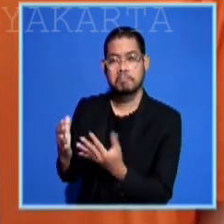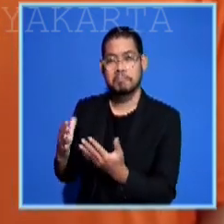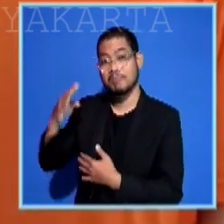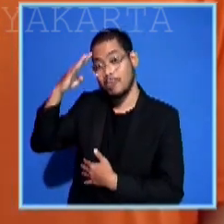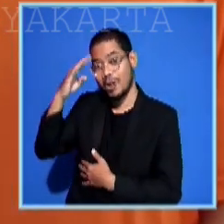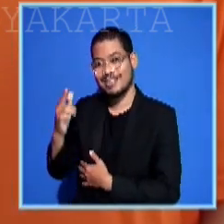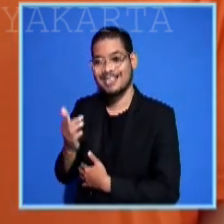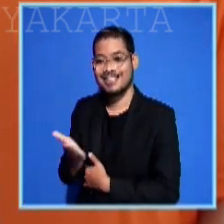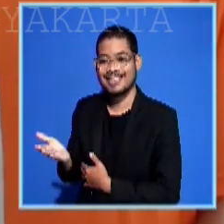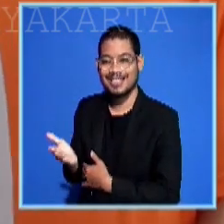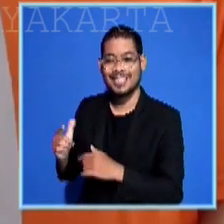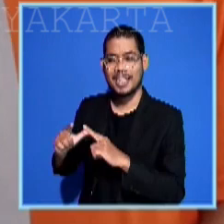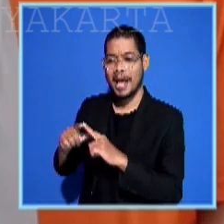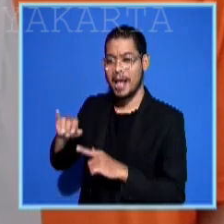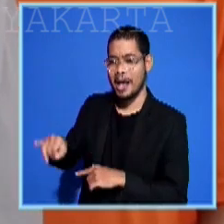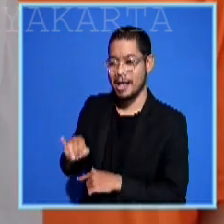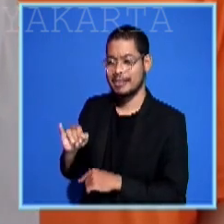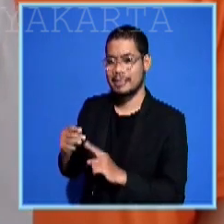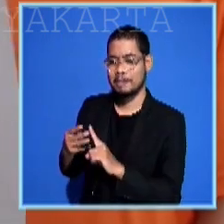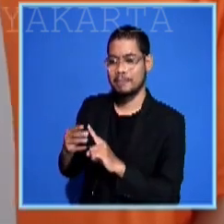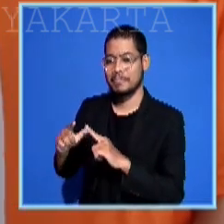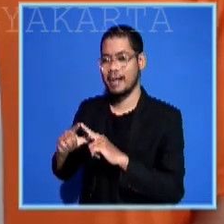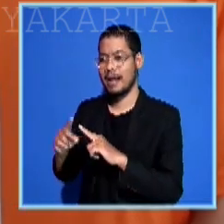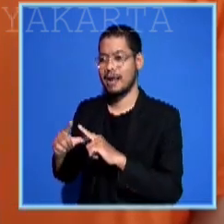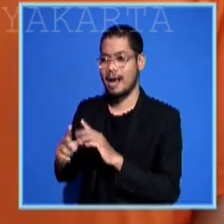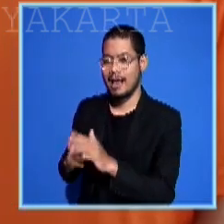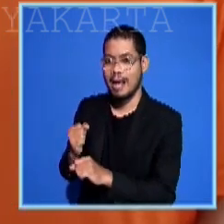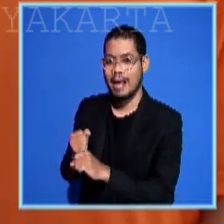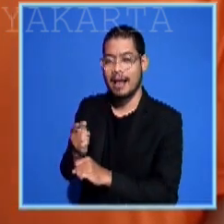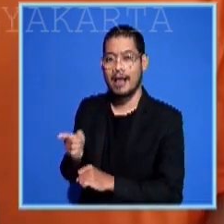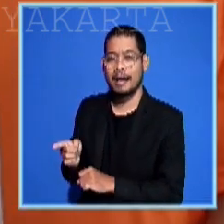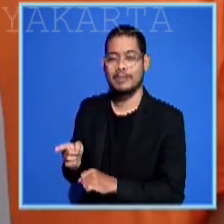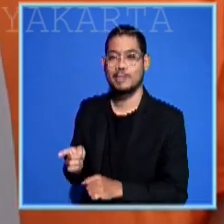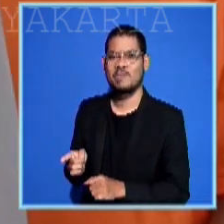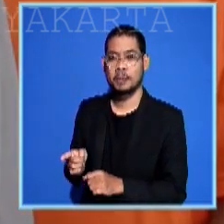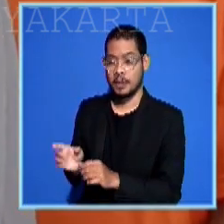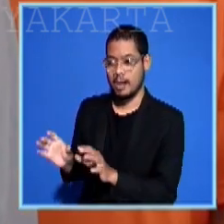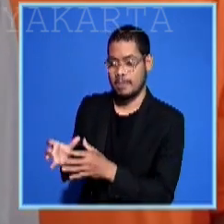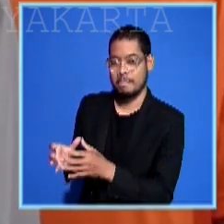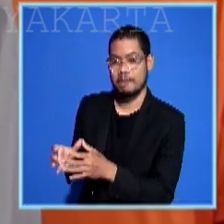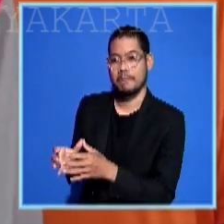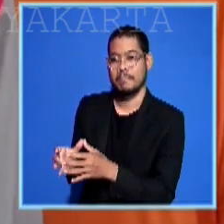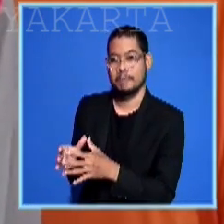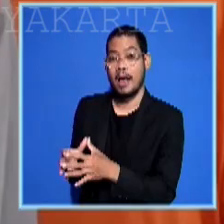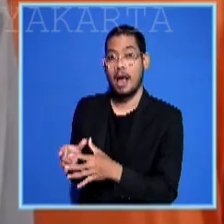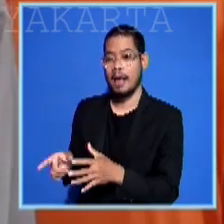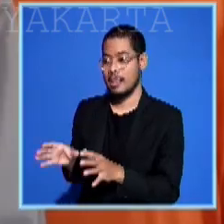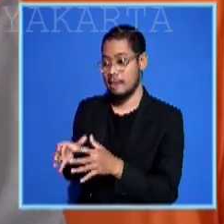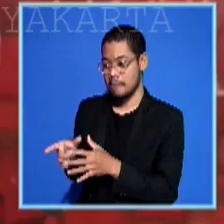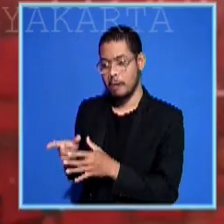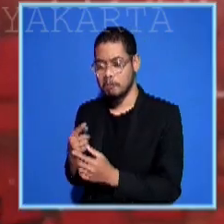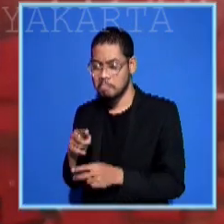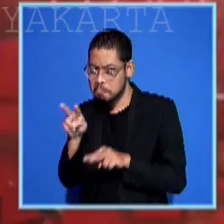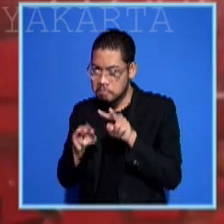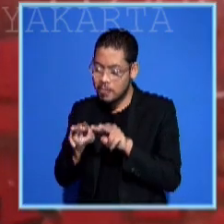Polsek Aji Barang Banyumas dan kami telah menangkap terduga tersangka